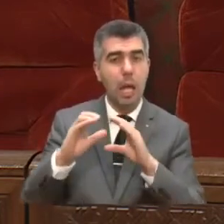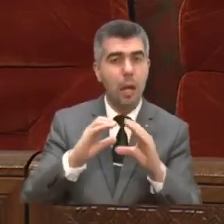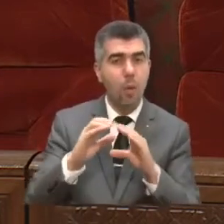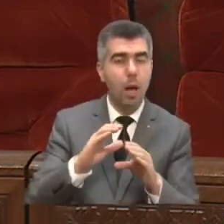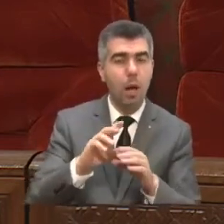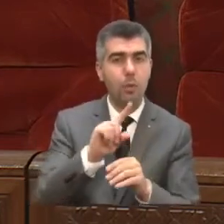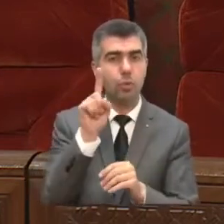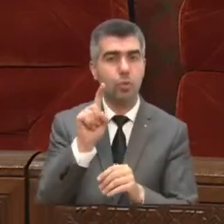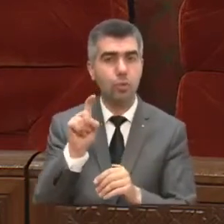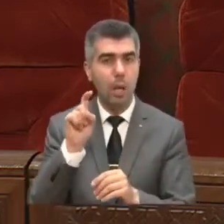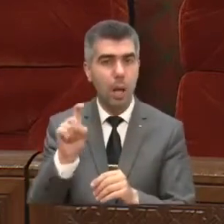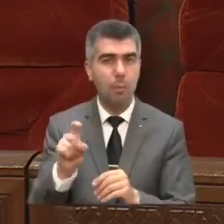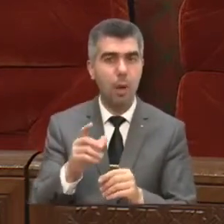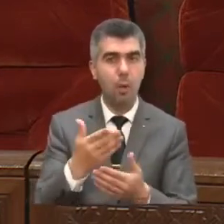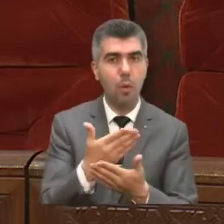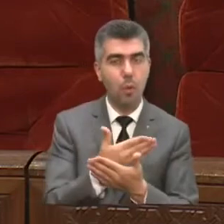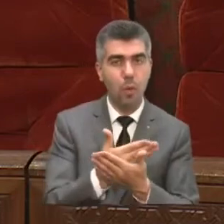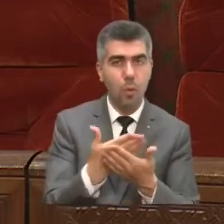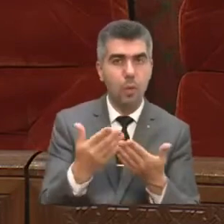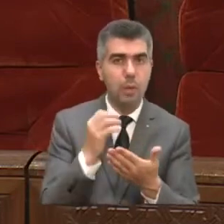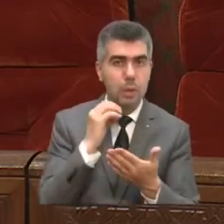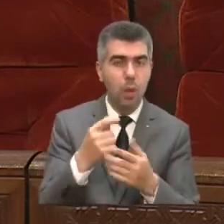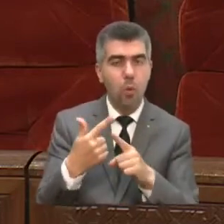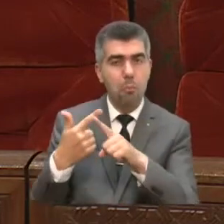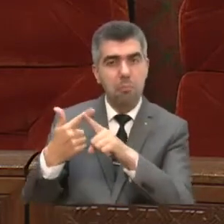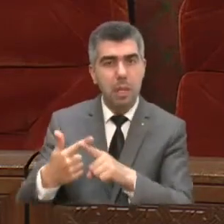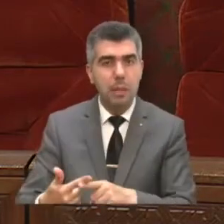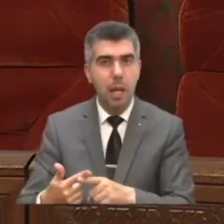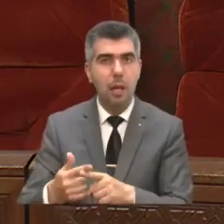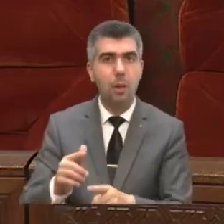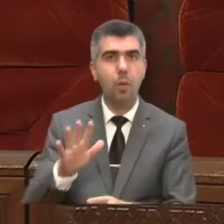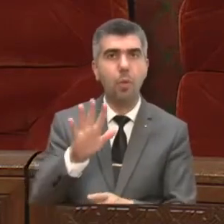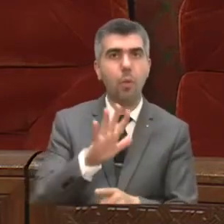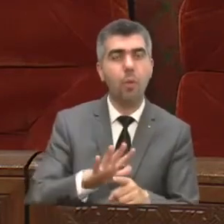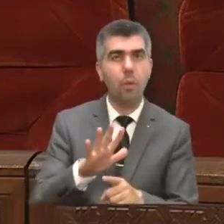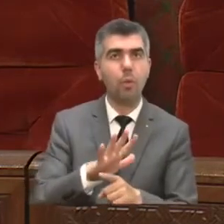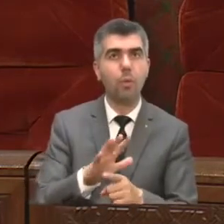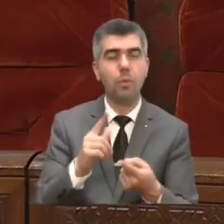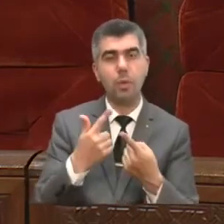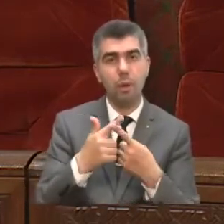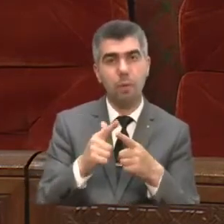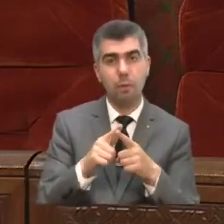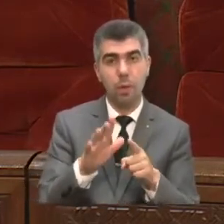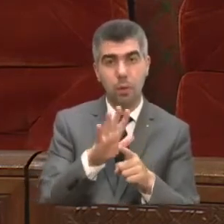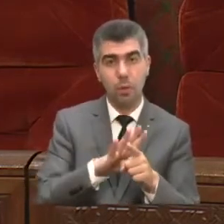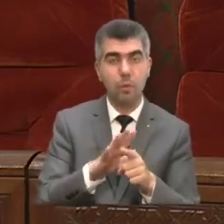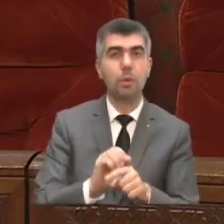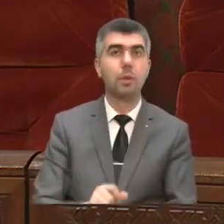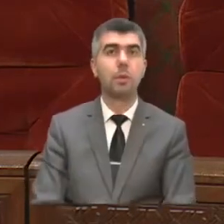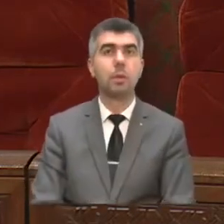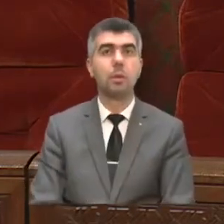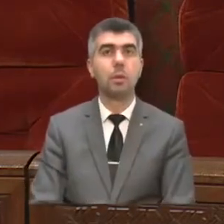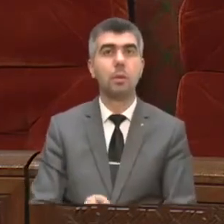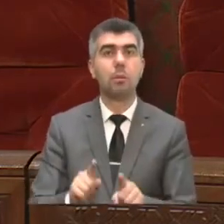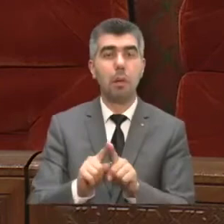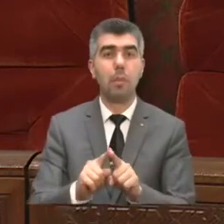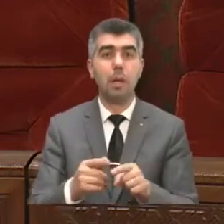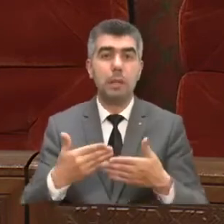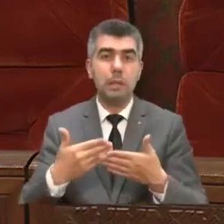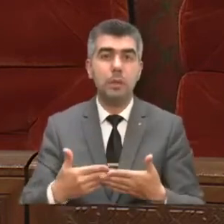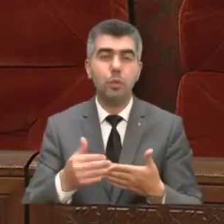الجماعات المحلية أو القطاعات الأخرى أو التمويل إلى آخره أو كاع الشركاء ديالنا الدوليين. خصنا نعرفوا حنا بعدا فين